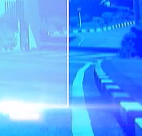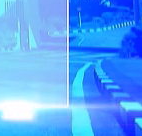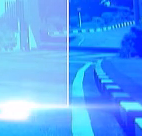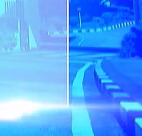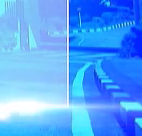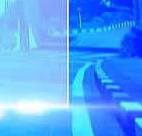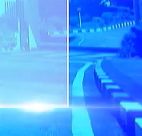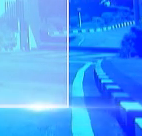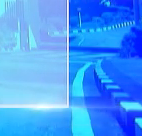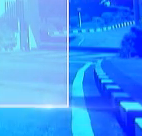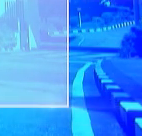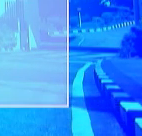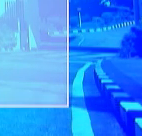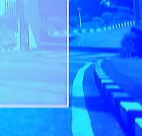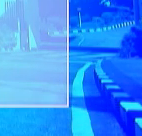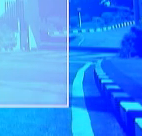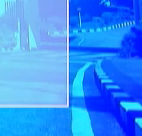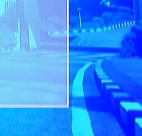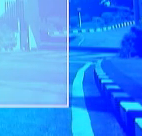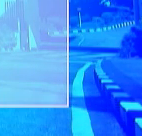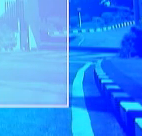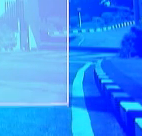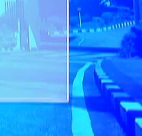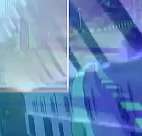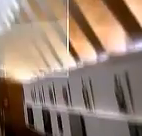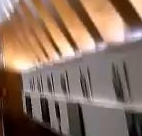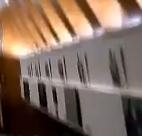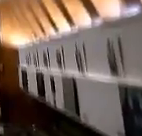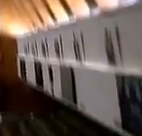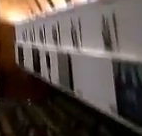26-07-2017 hingga demokrasi